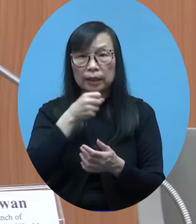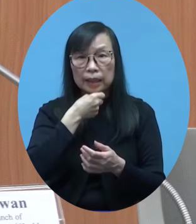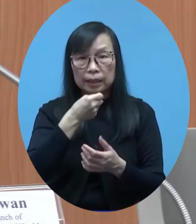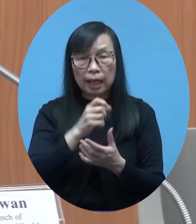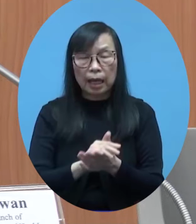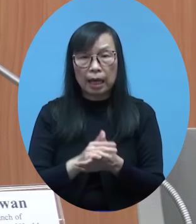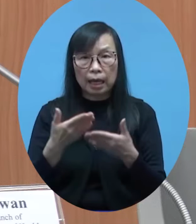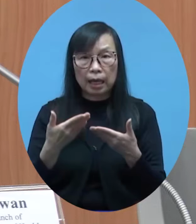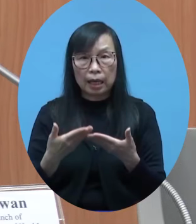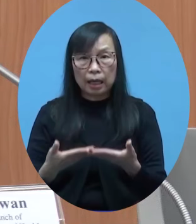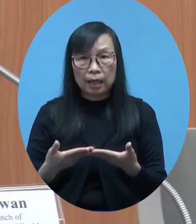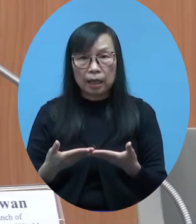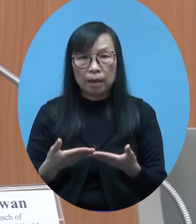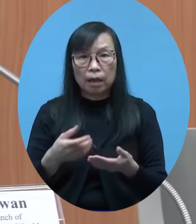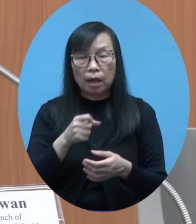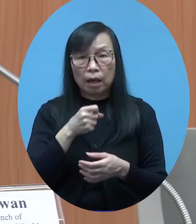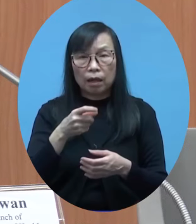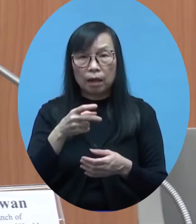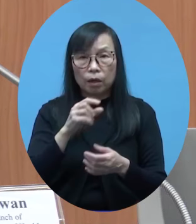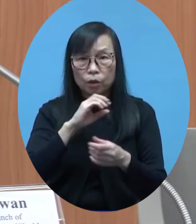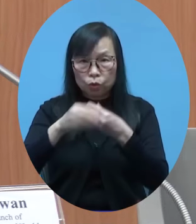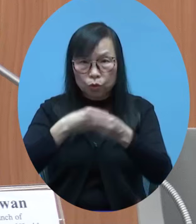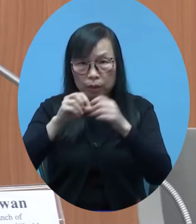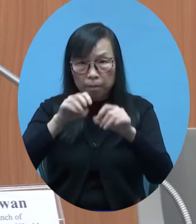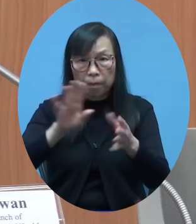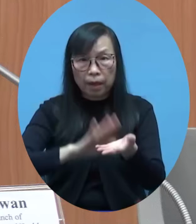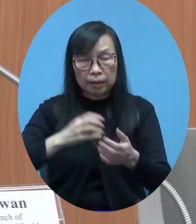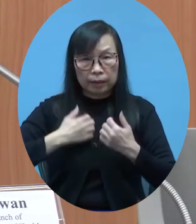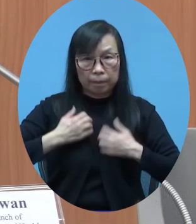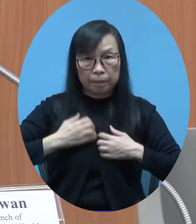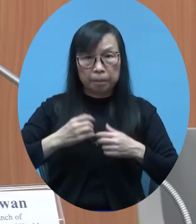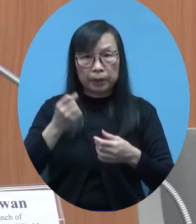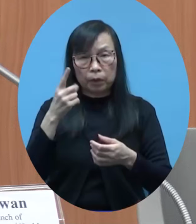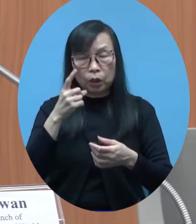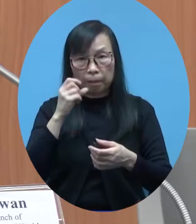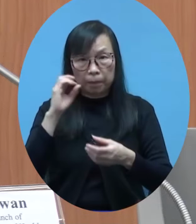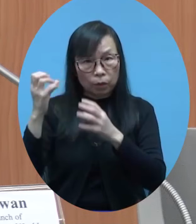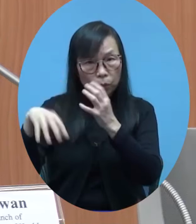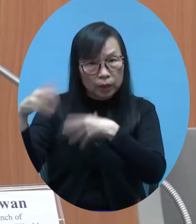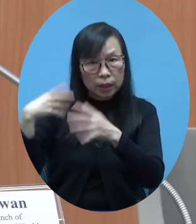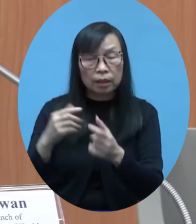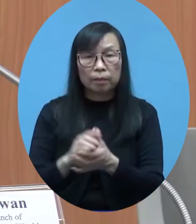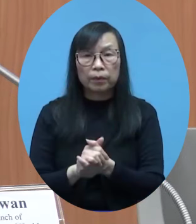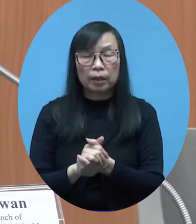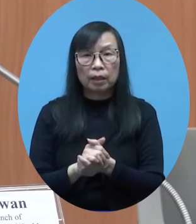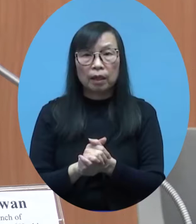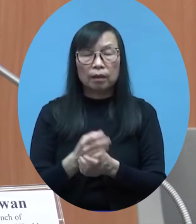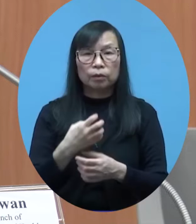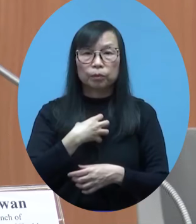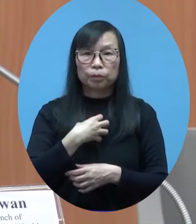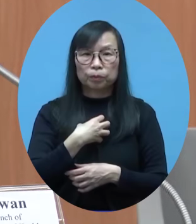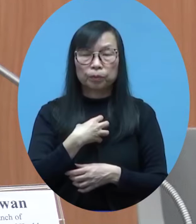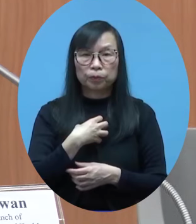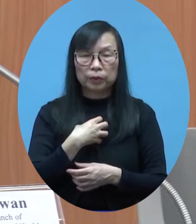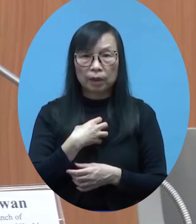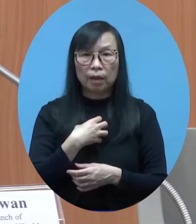今朝喺傳染病及緊急應變中央委員會個特別會議咧，其實都有即係覺得係想